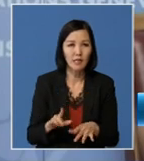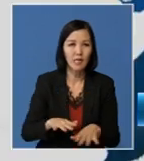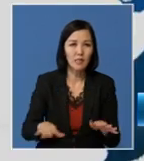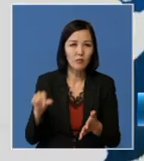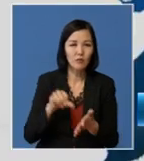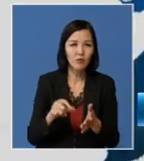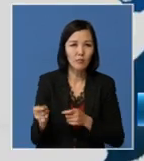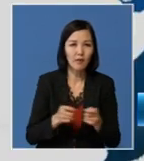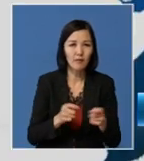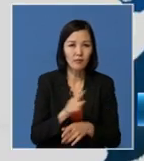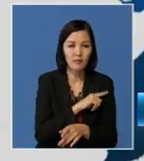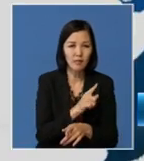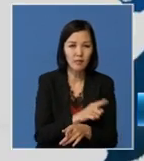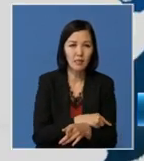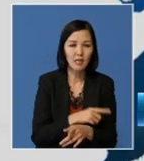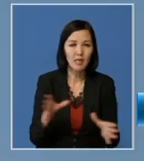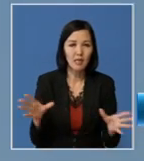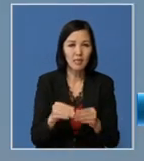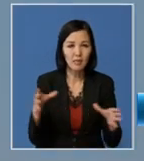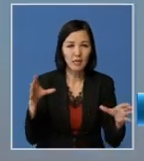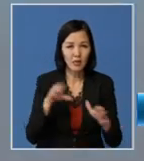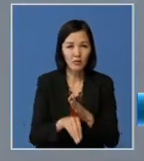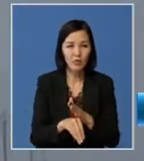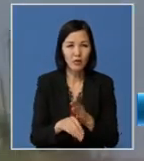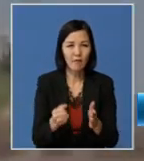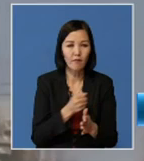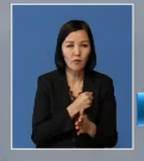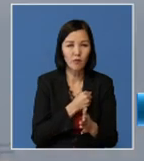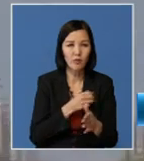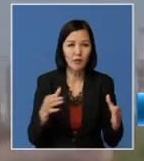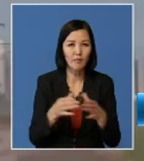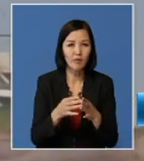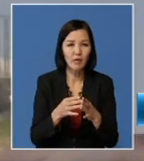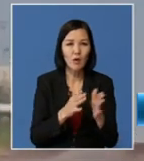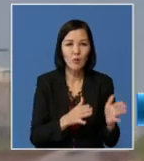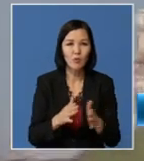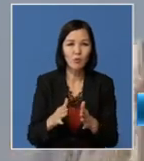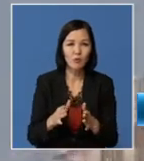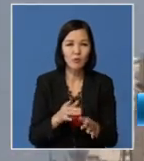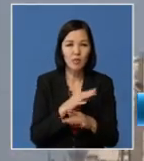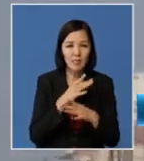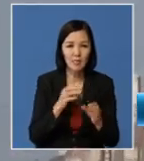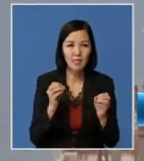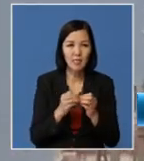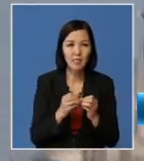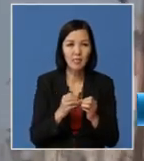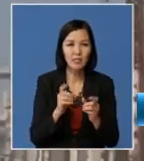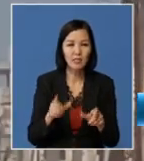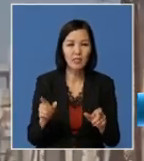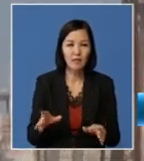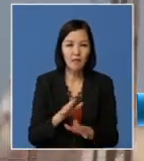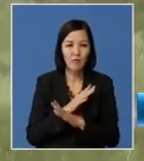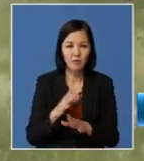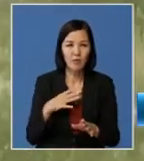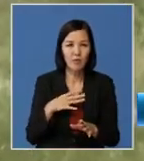участием правительственных сил и их союзников, а также вооруженных оппозиционных формирований, унесло жизни нескольких десятков людей и привело